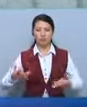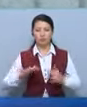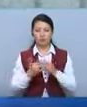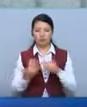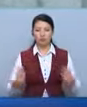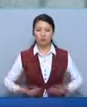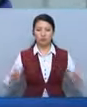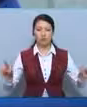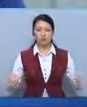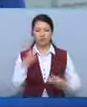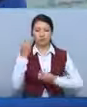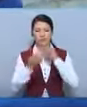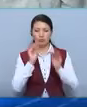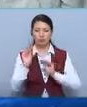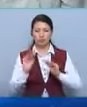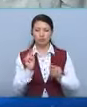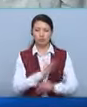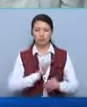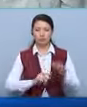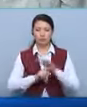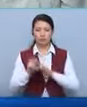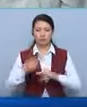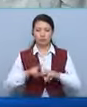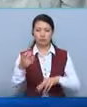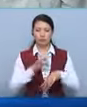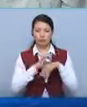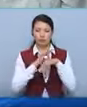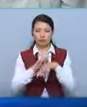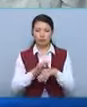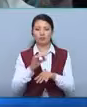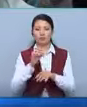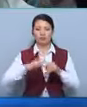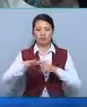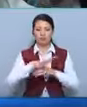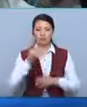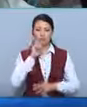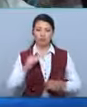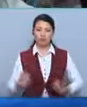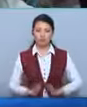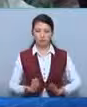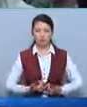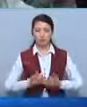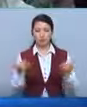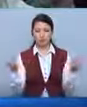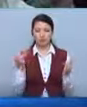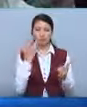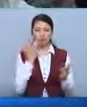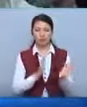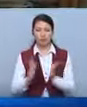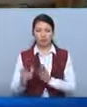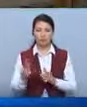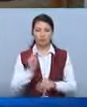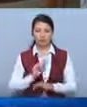көтеріп, көркейтіп көгалдандыру ісі қолға алынған. Газ құбырларын тартып, халыққа қолайлы жағдай жасау жұмыстары жүйелі түрде жүзеге асып келеді.